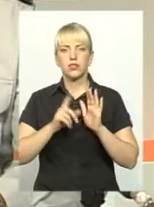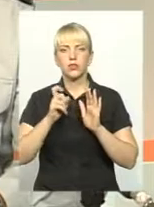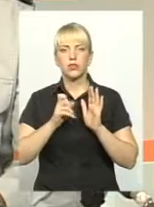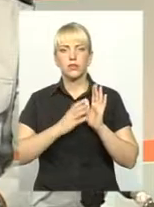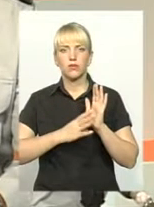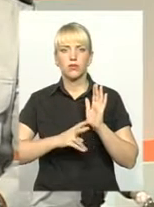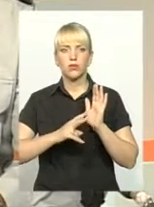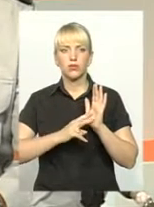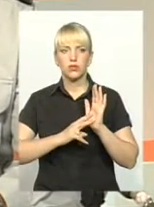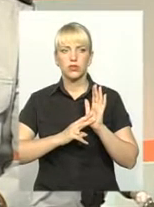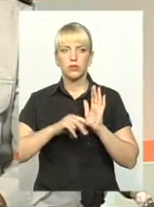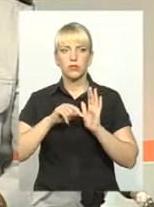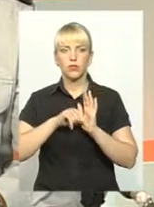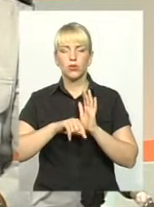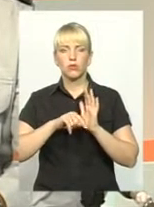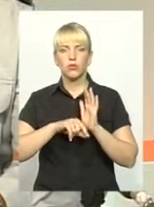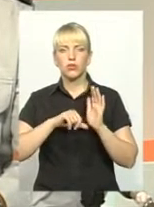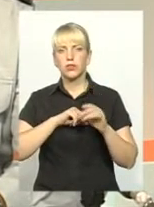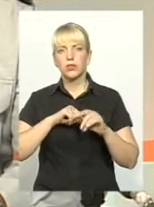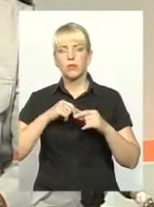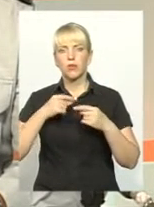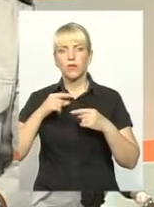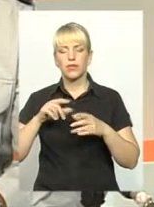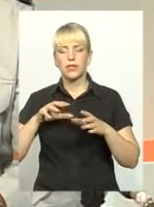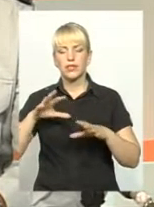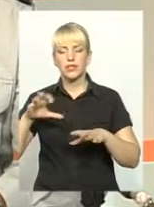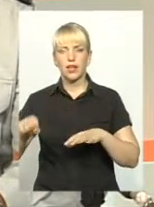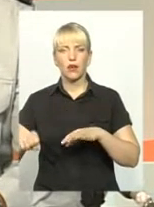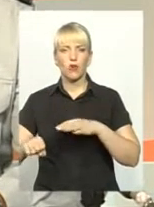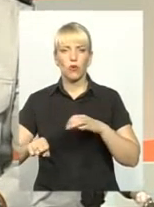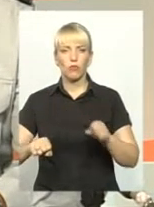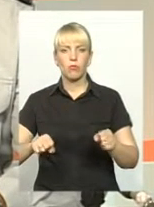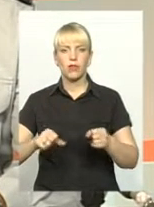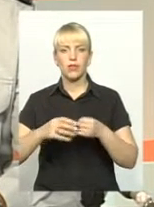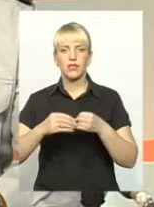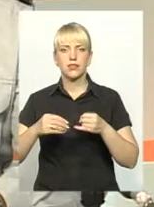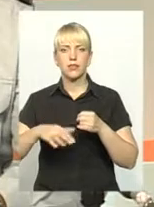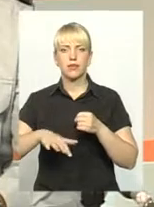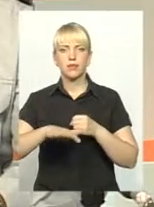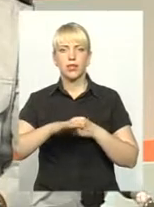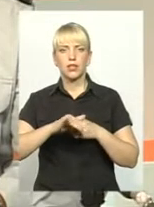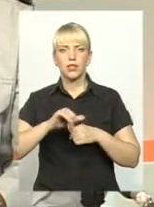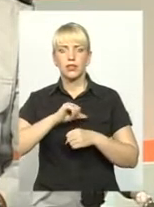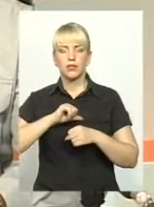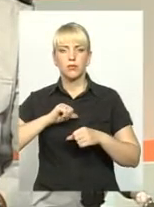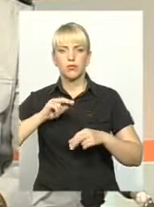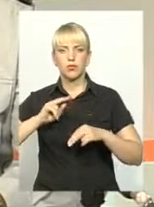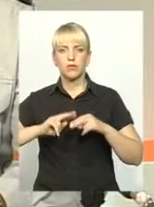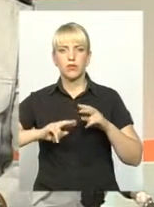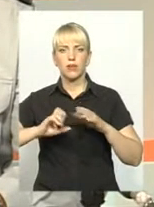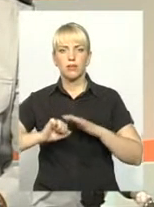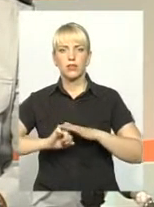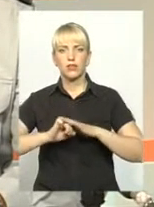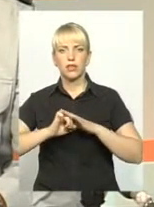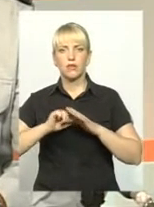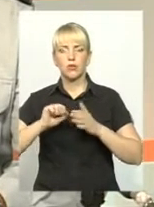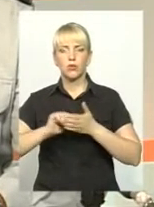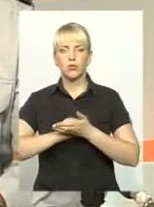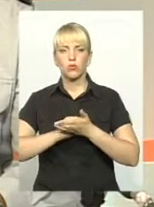тобто самовільне захоплення земельної ділянки і самовільне будівництво, на підставі тих документів, які ми